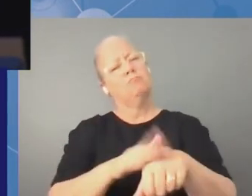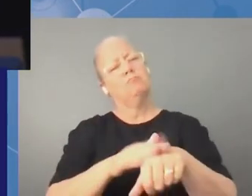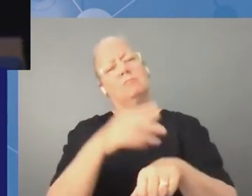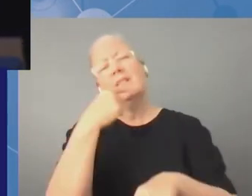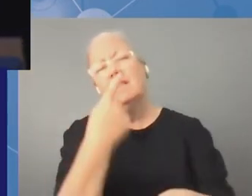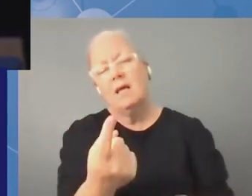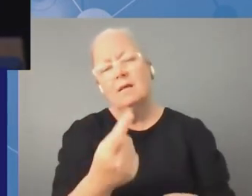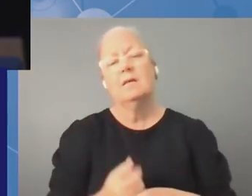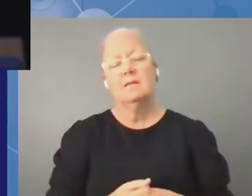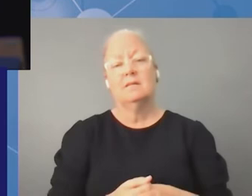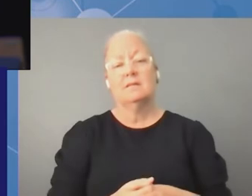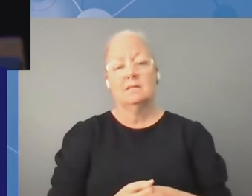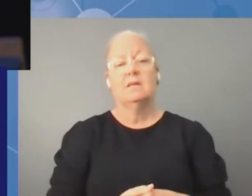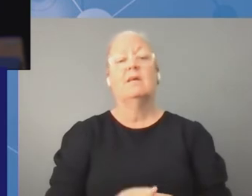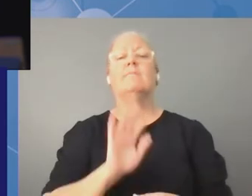ناجحا.